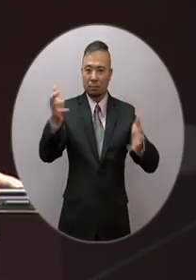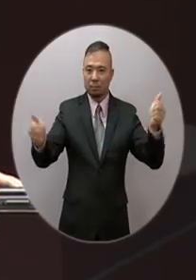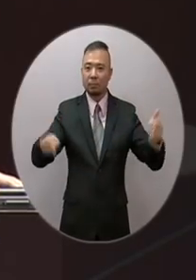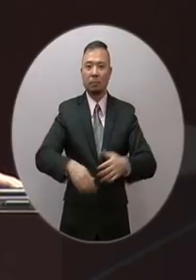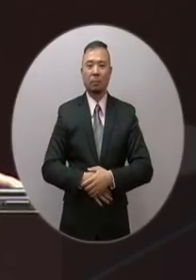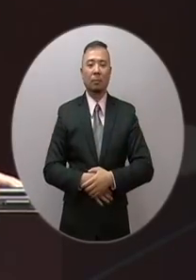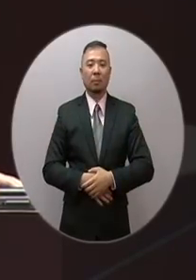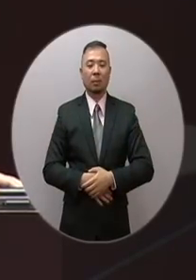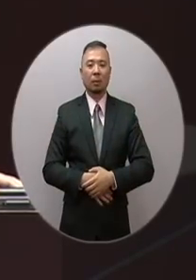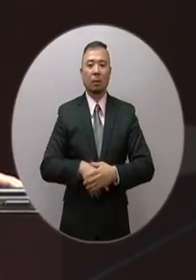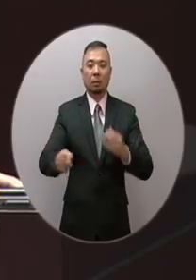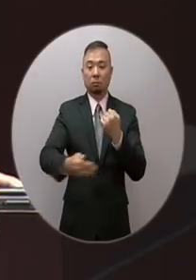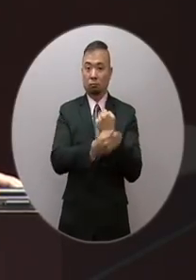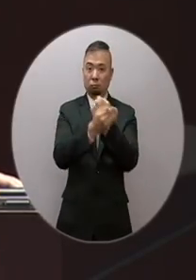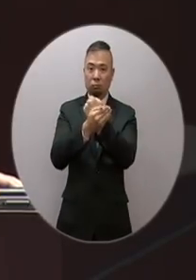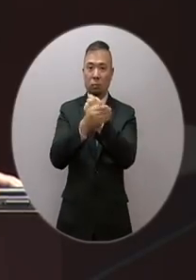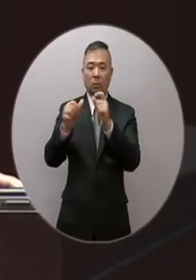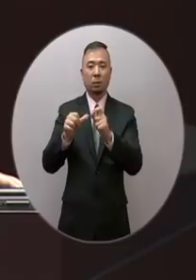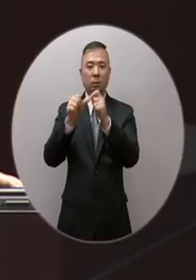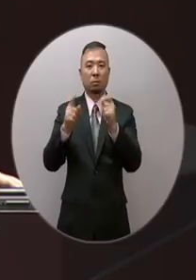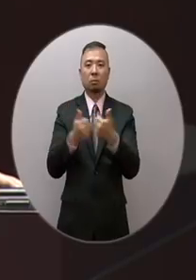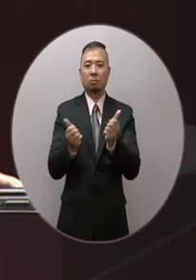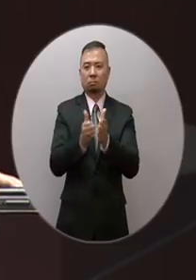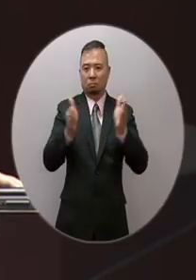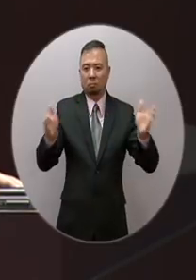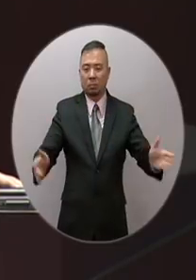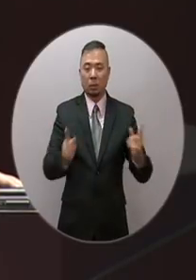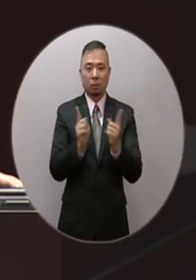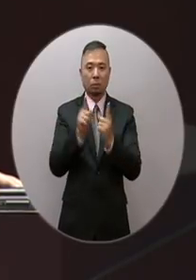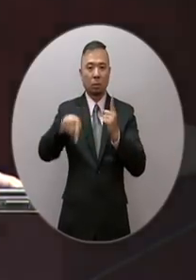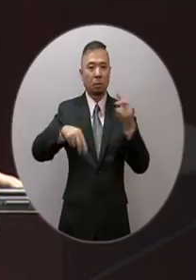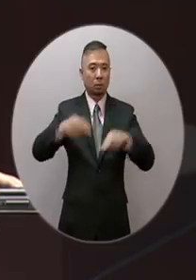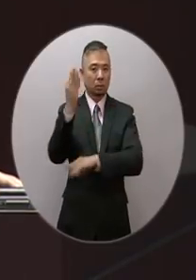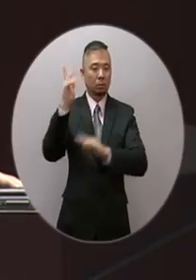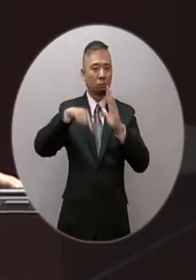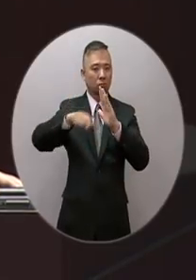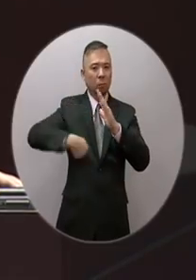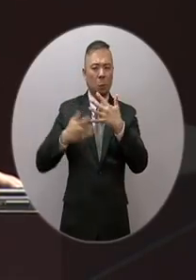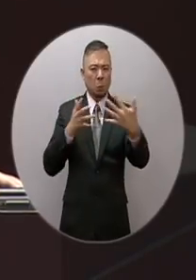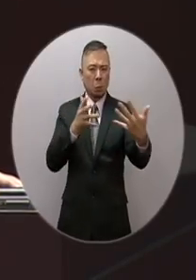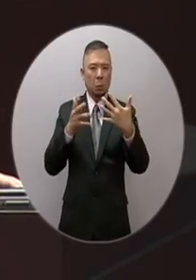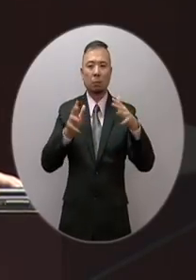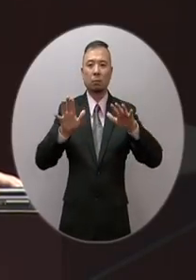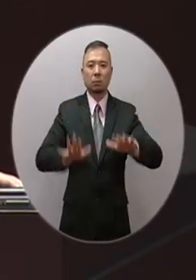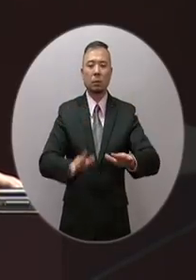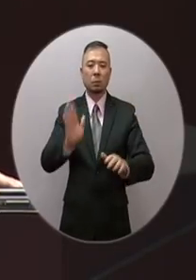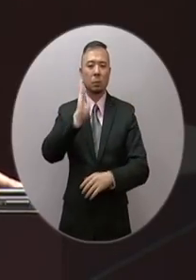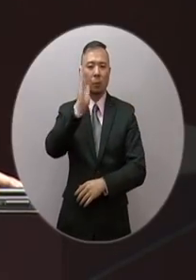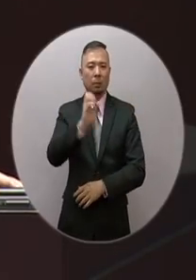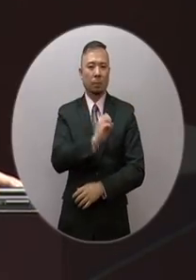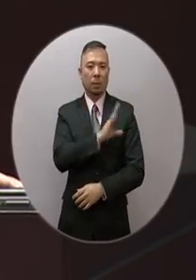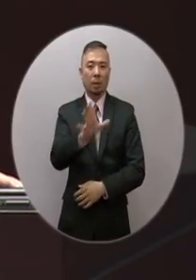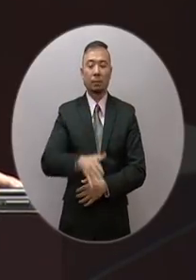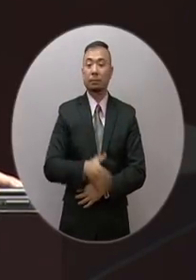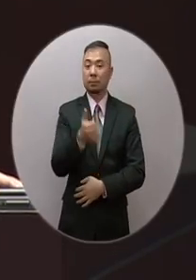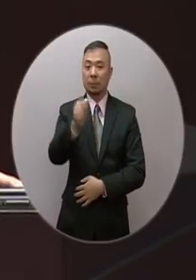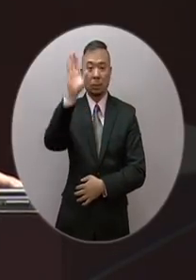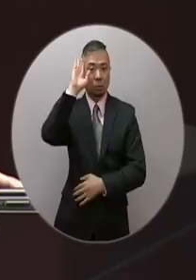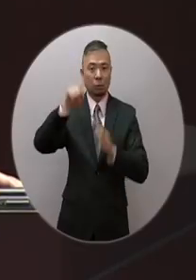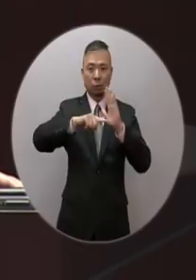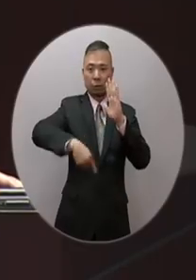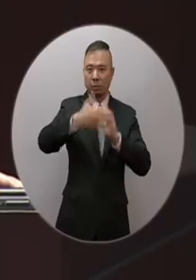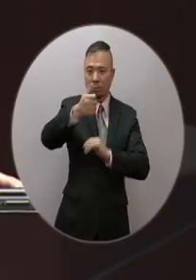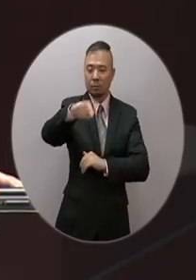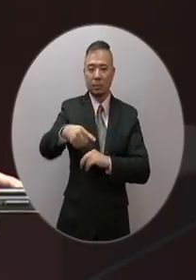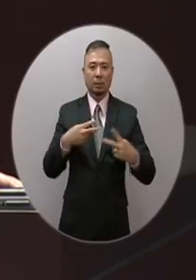会期对本院的市政总质询在今天已经圆满完成。谢谢苏院长、蔡